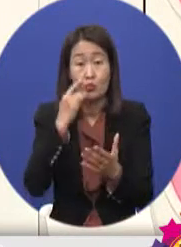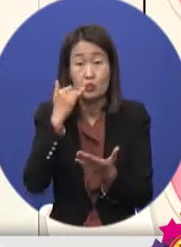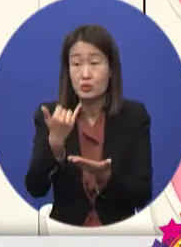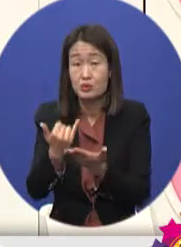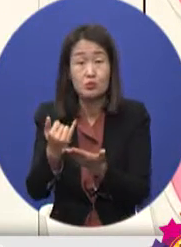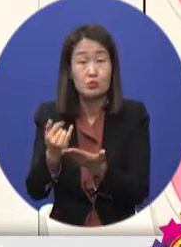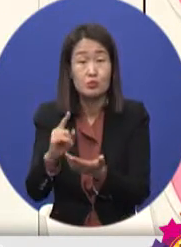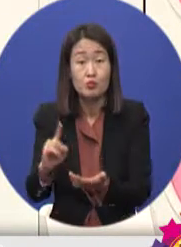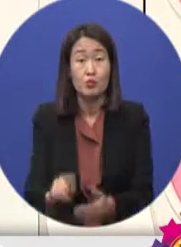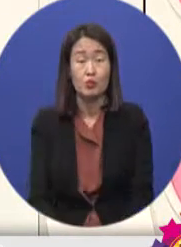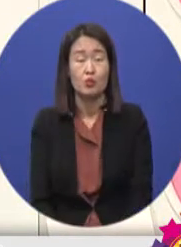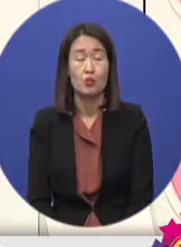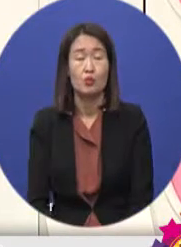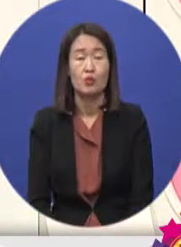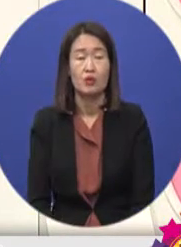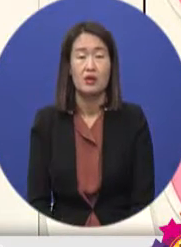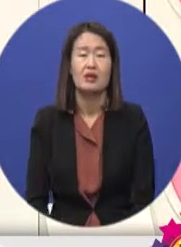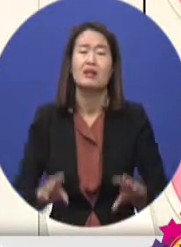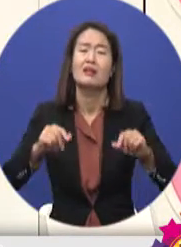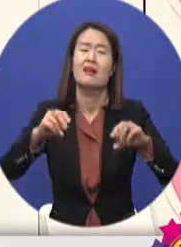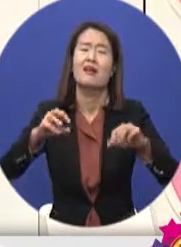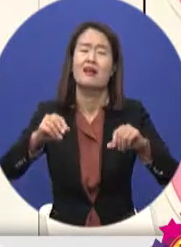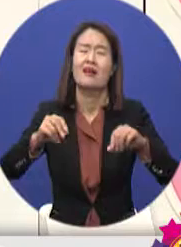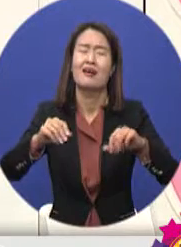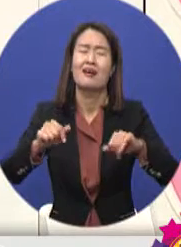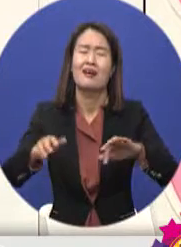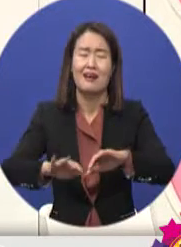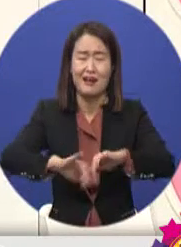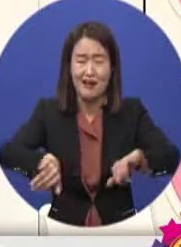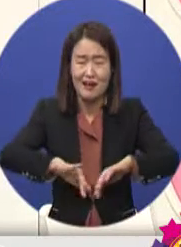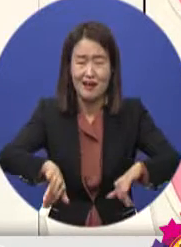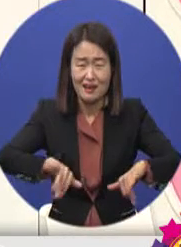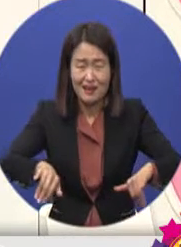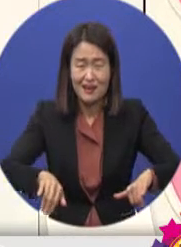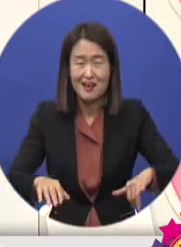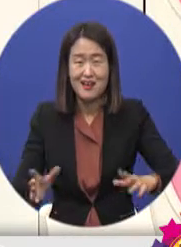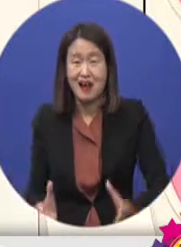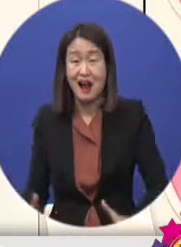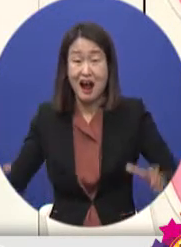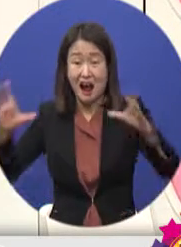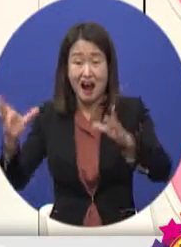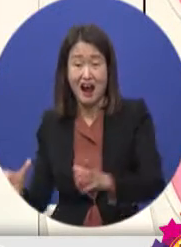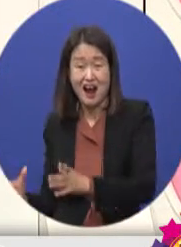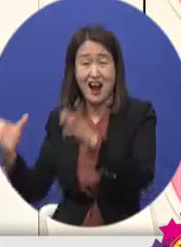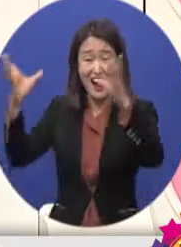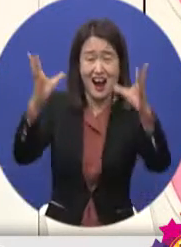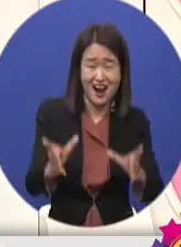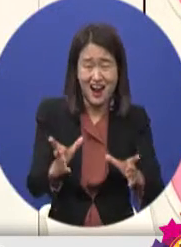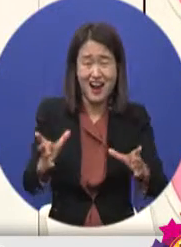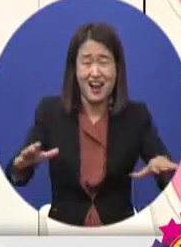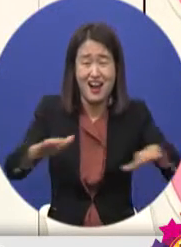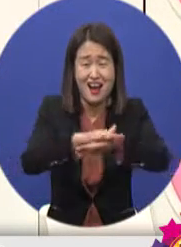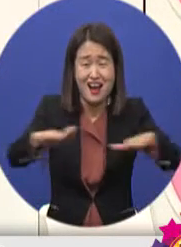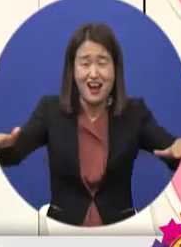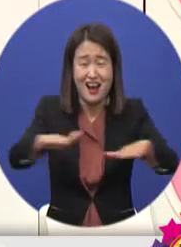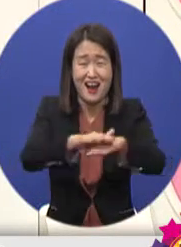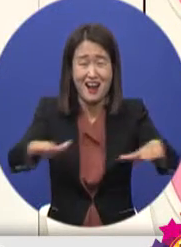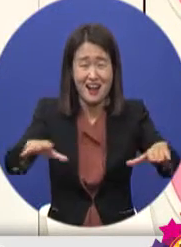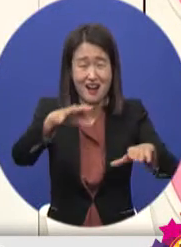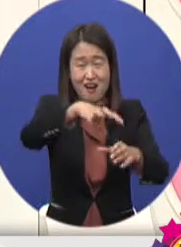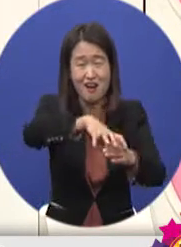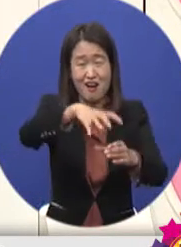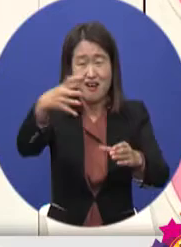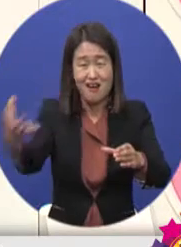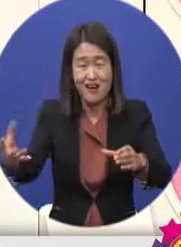글쎄 뭐 그 땅을 파고 단지 묻어가지고 네. 왜? 그렇죠. 항아리를 다 더 묻어놓고